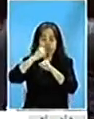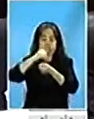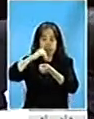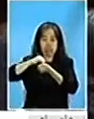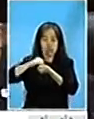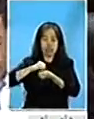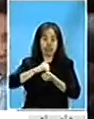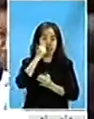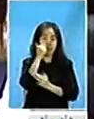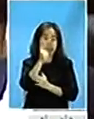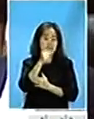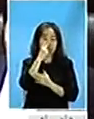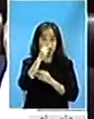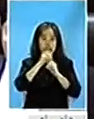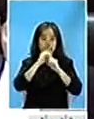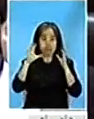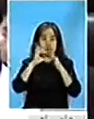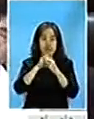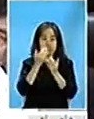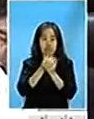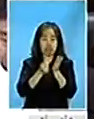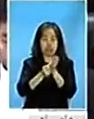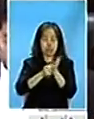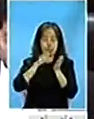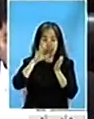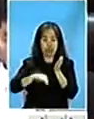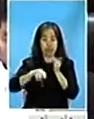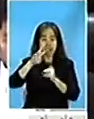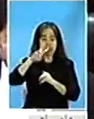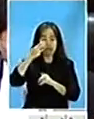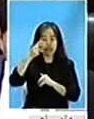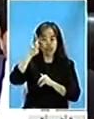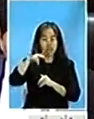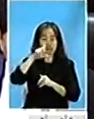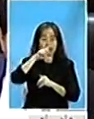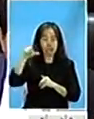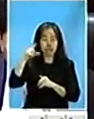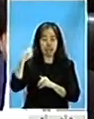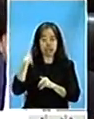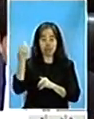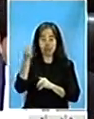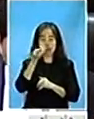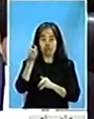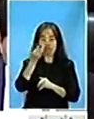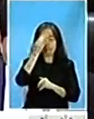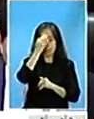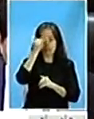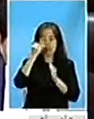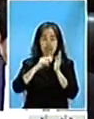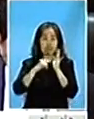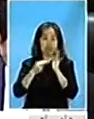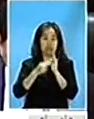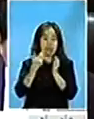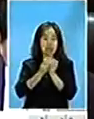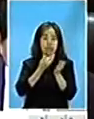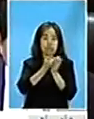ท่านจะสังเกตเห็นว่ามีการตัดงบประมาณเพียง 22,000 กว่าล้านซึ่งน่าจะเป็นการตัดงบประมาณที่น้อยที่สุดนั่นแสดงว่าการจัดงบ